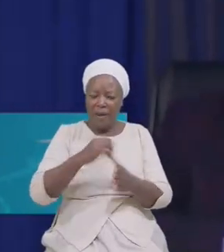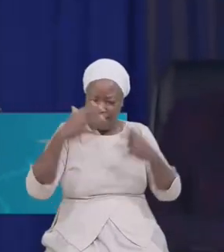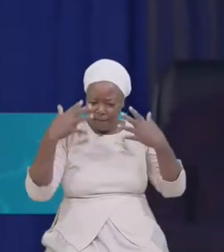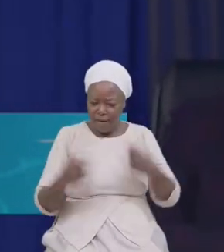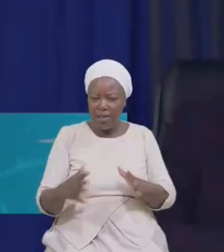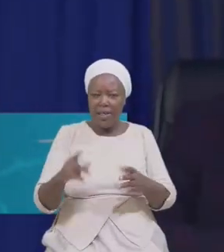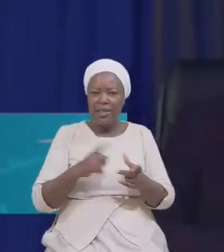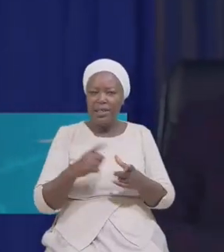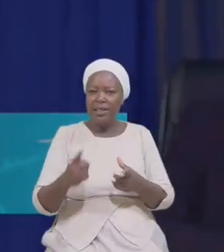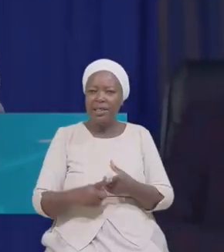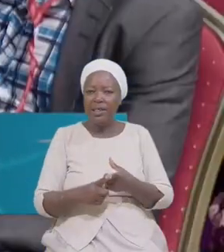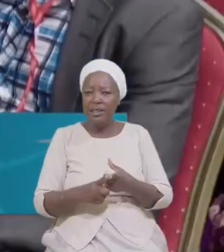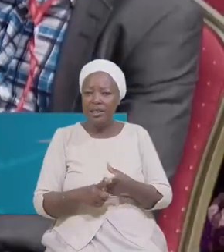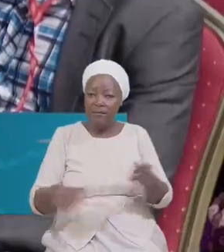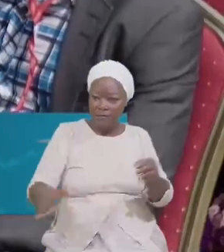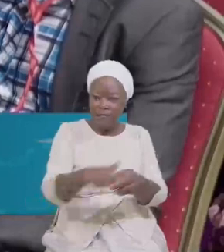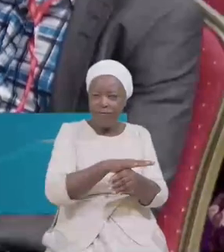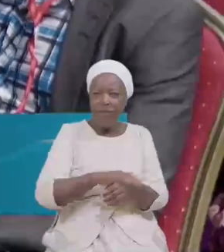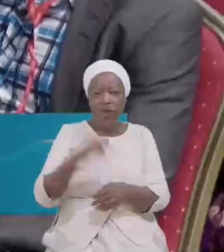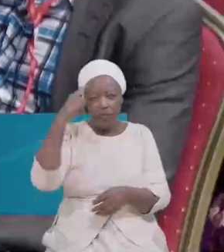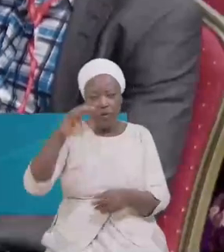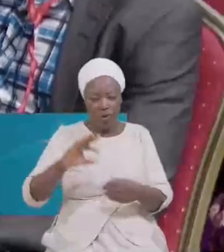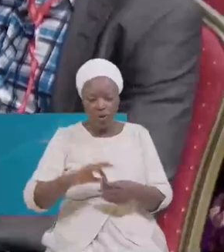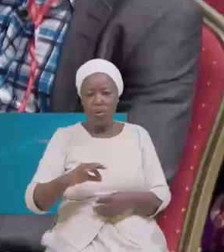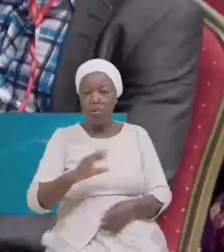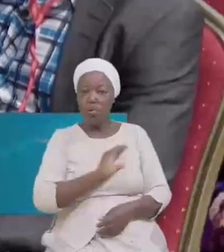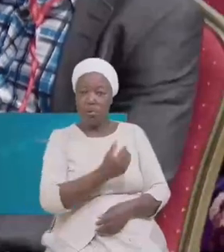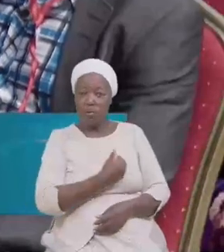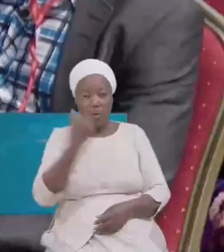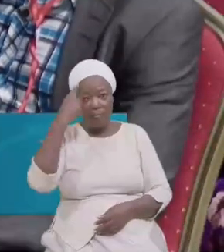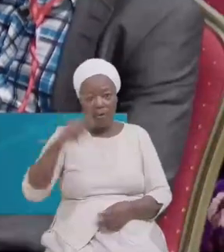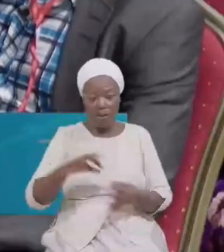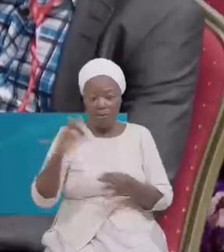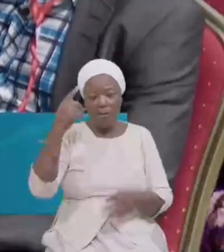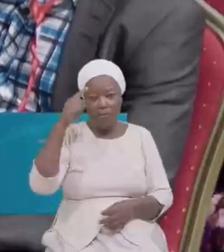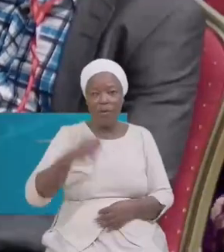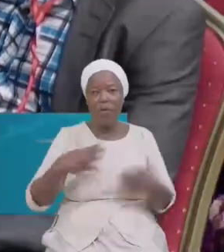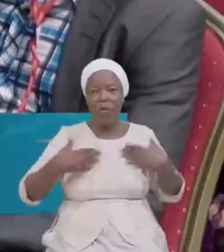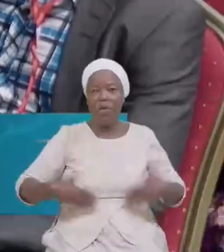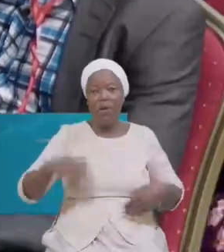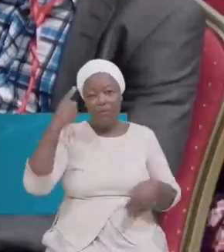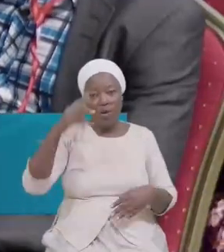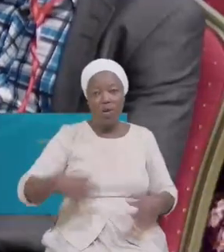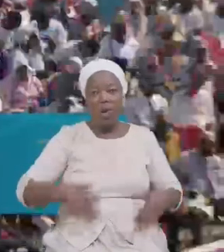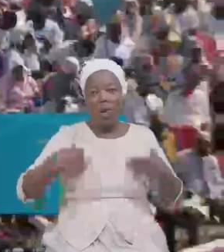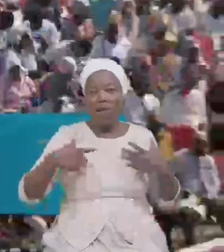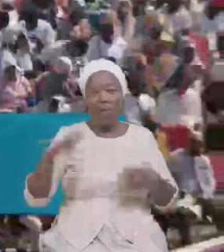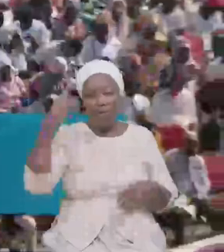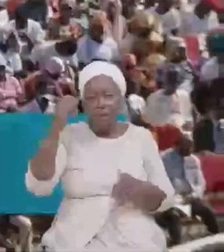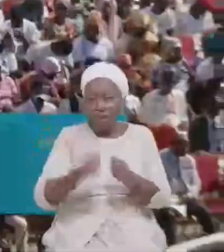pour ton âme, pour ton esprit, pour ton corps, pour ta vie, et pour tout ce qui